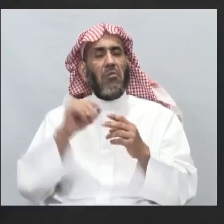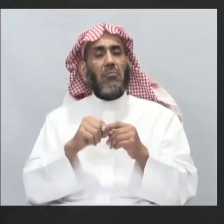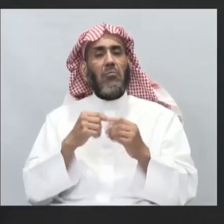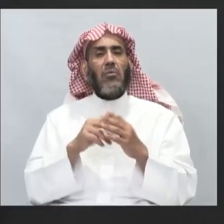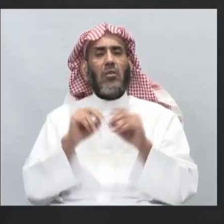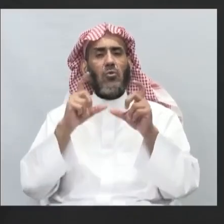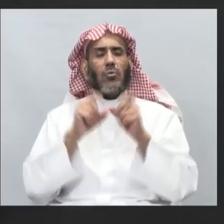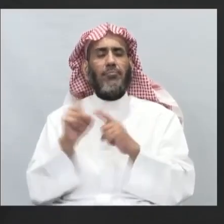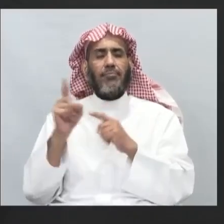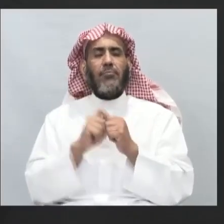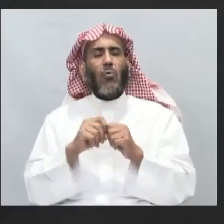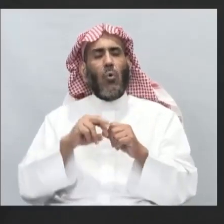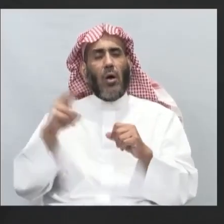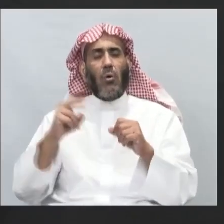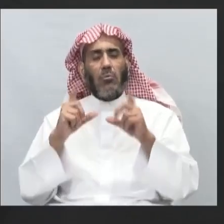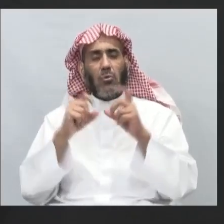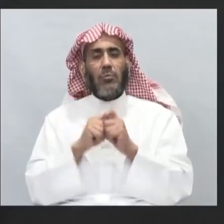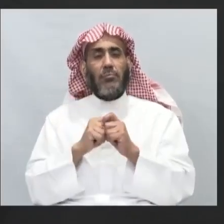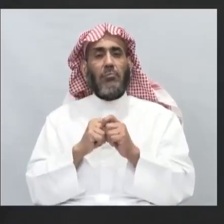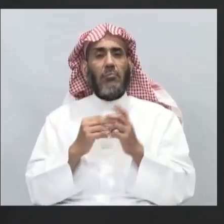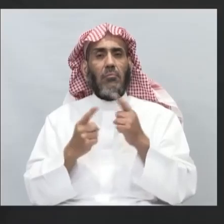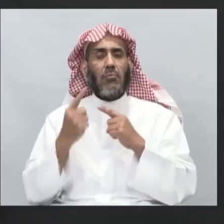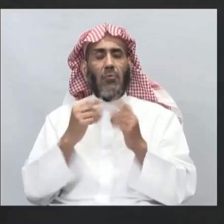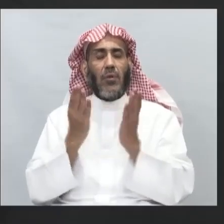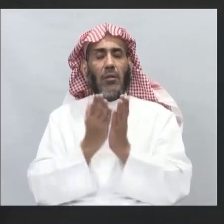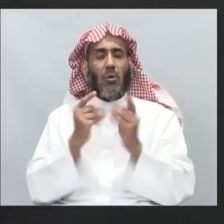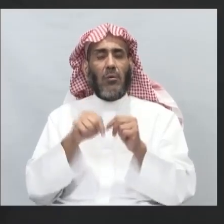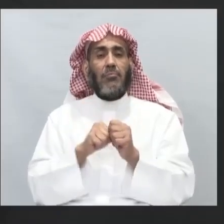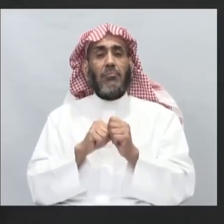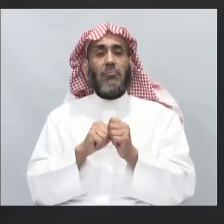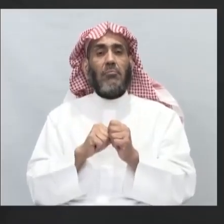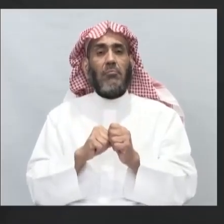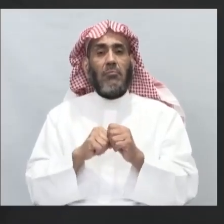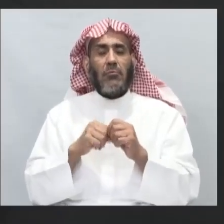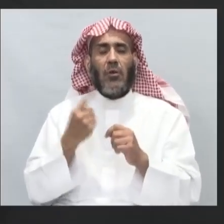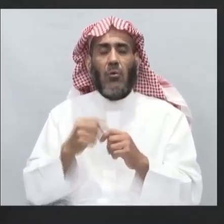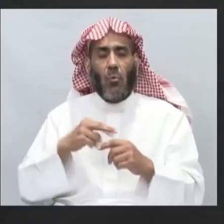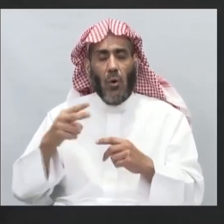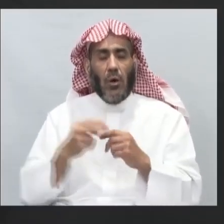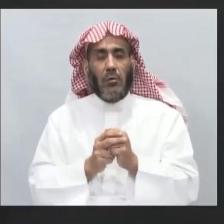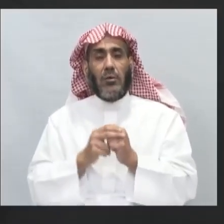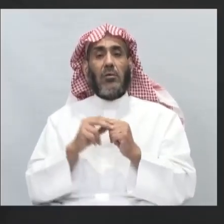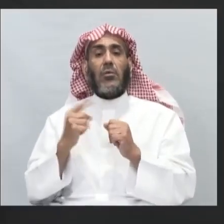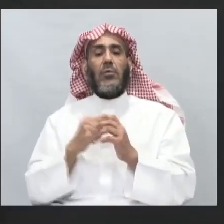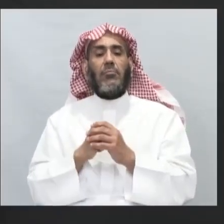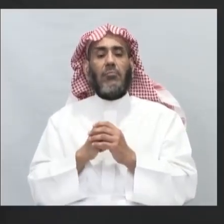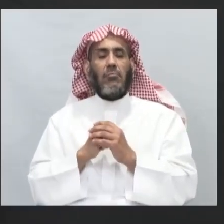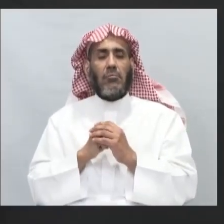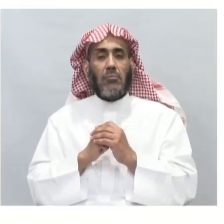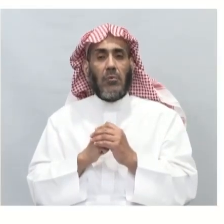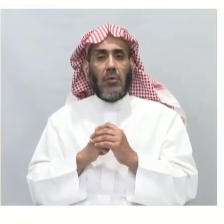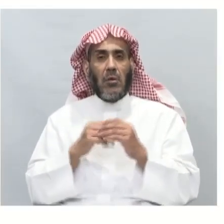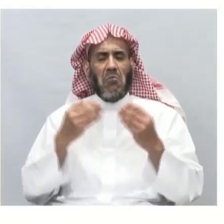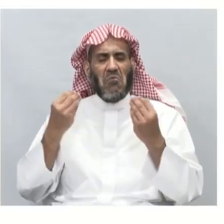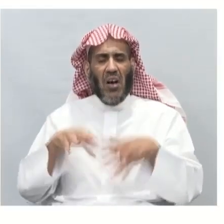من هذه الصوره وكذلك غيرها من الصور التي مررنا عليها في هذا المقرر او في هذه الوحده وفي غيرها من الوحدات اذا ان